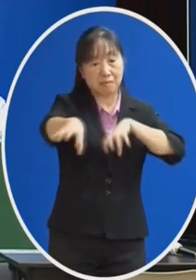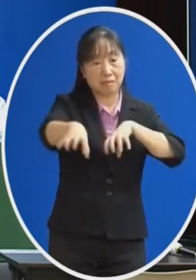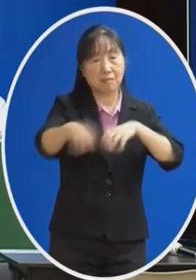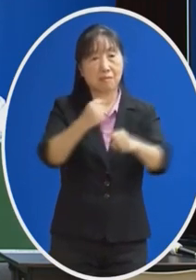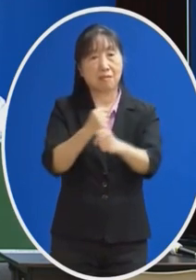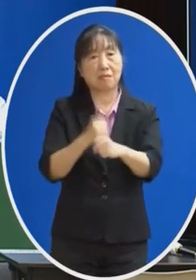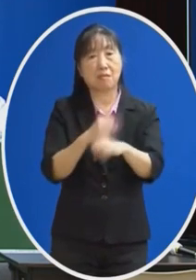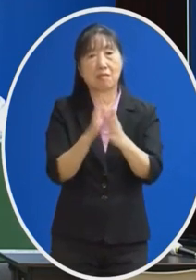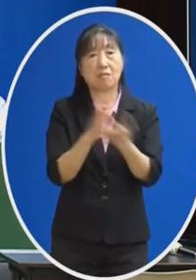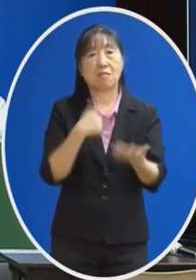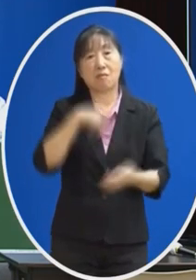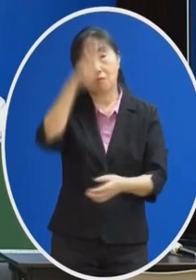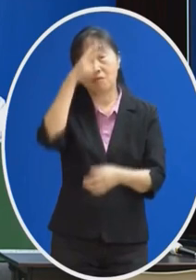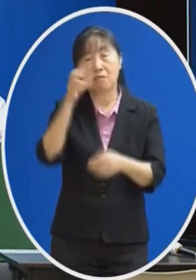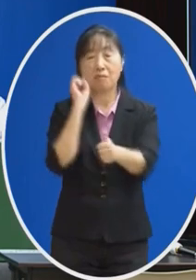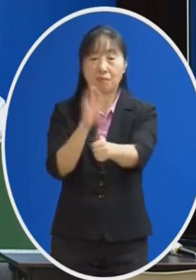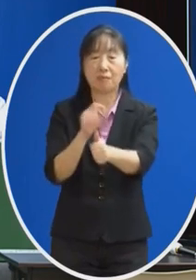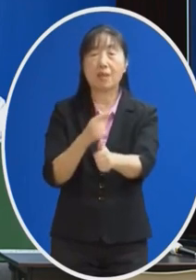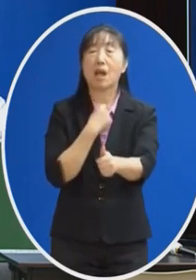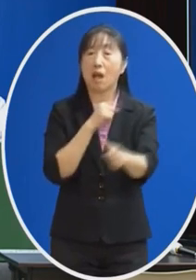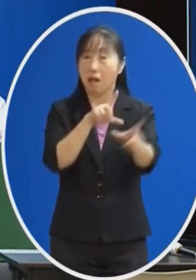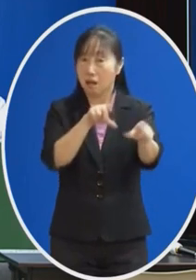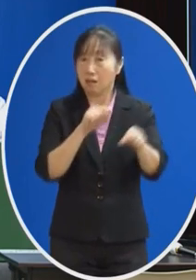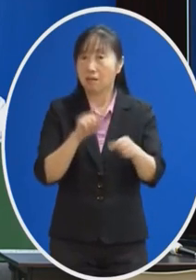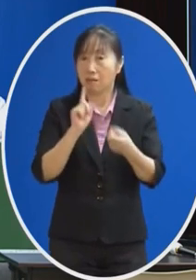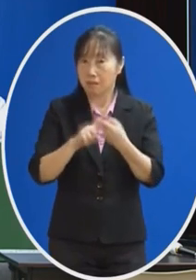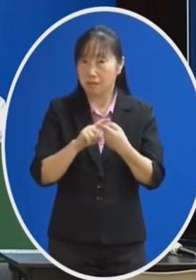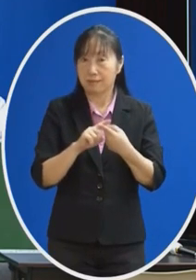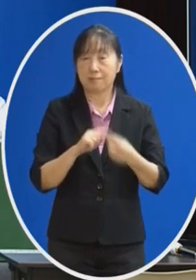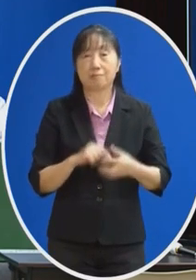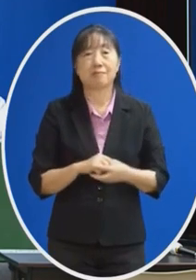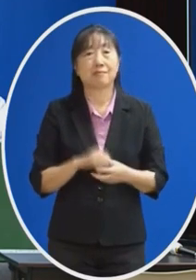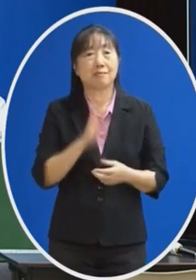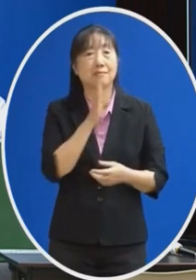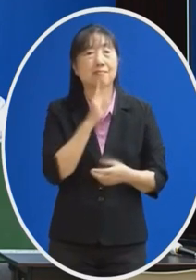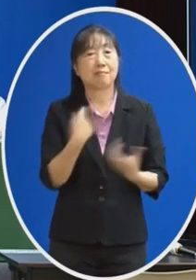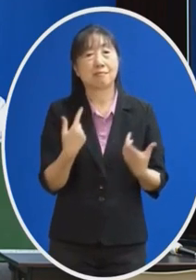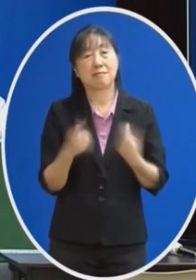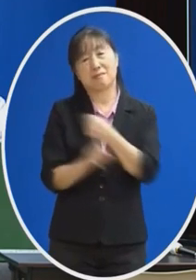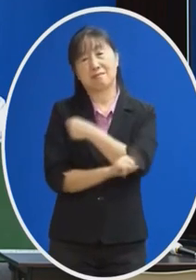计划。我们先休息一下，马上回来。 来说，可是他们即便在最后还是要在派出所。